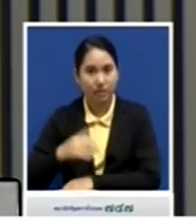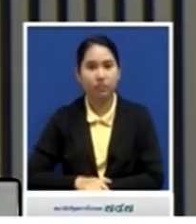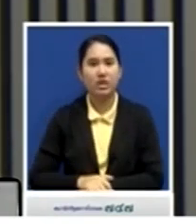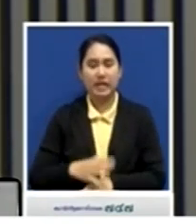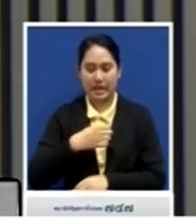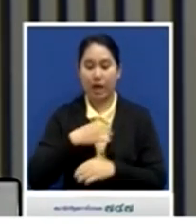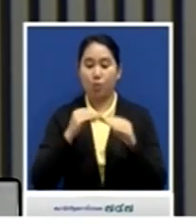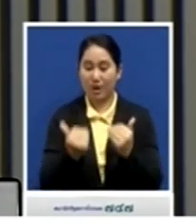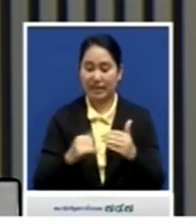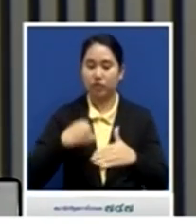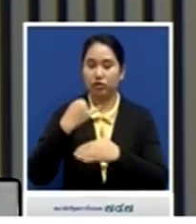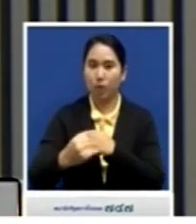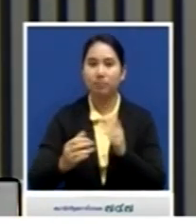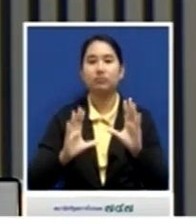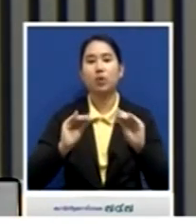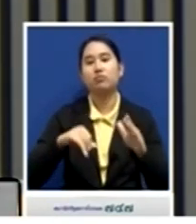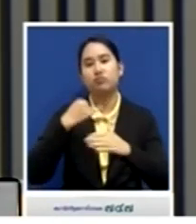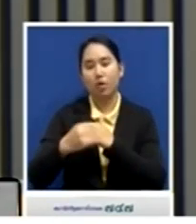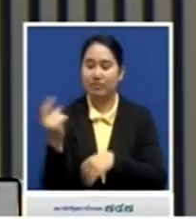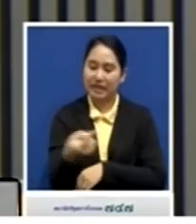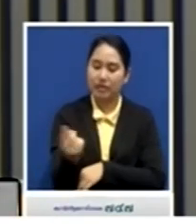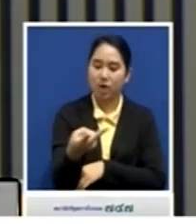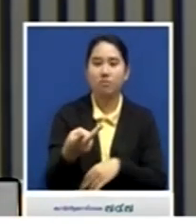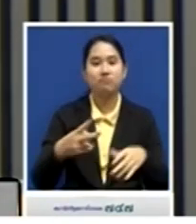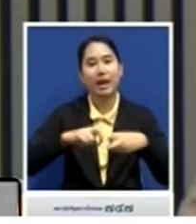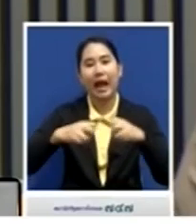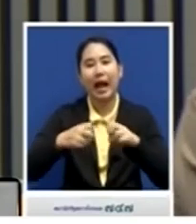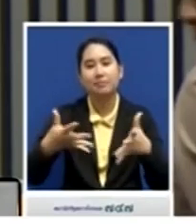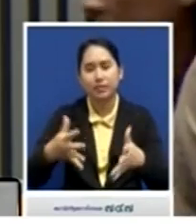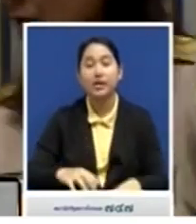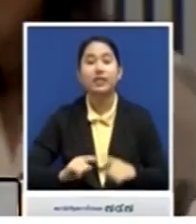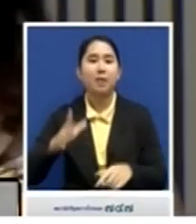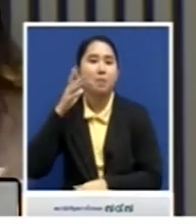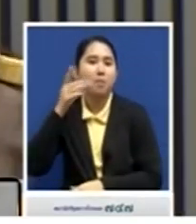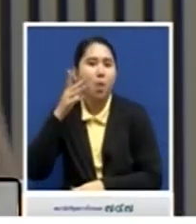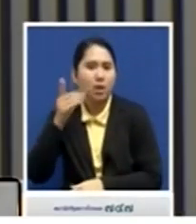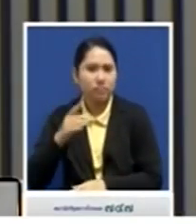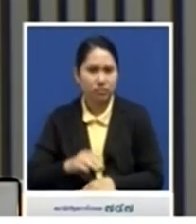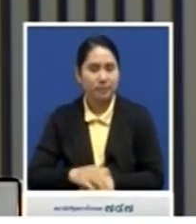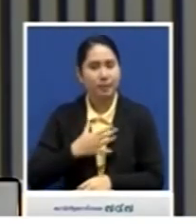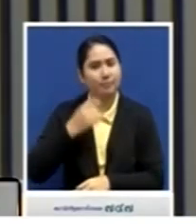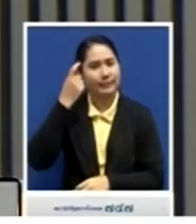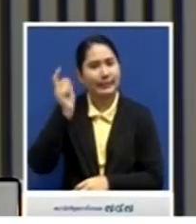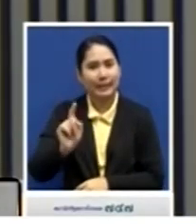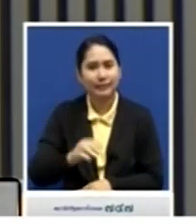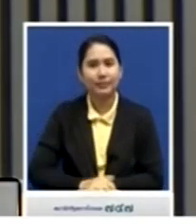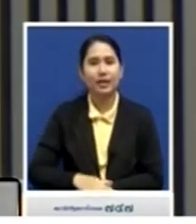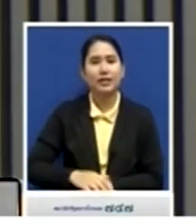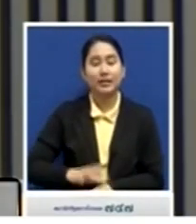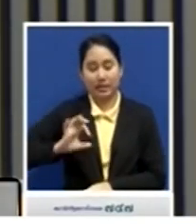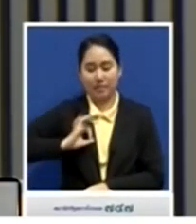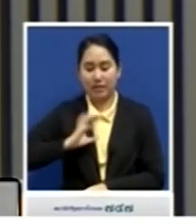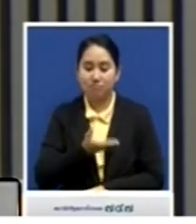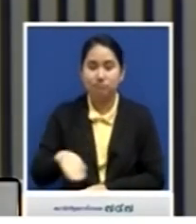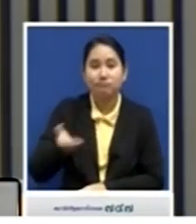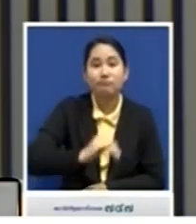เหลือผู้อภิปรายถึง40คนแต่อยากให้บรรยากาศในการประชุมเนี่ยเป็นไปได้ด้วยดีและทราบมาว่าวันที่27